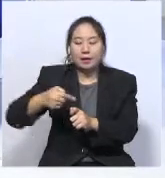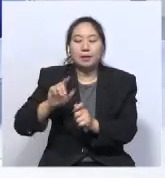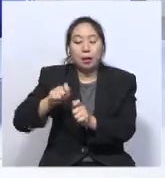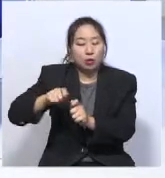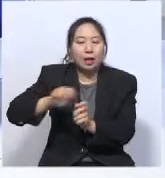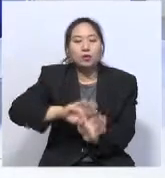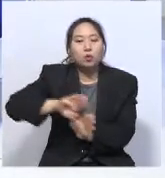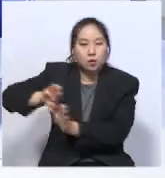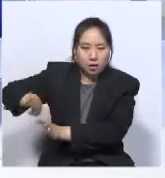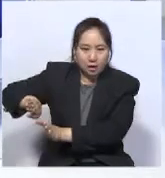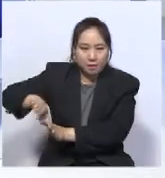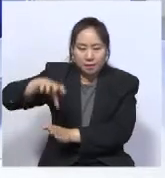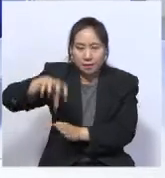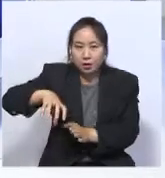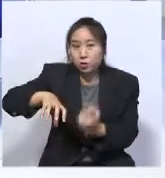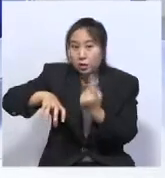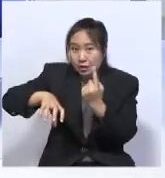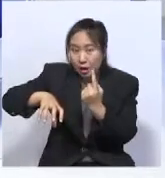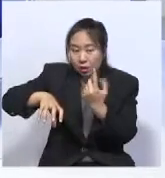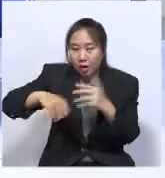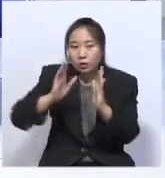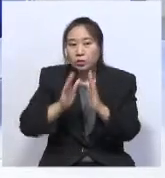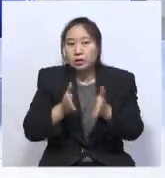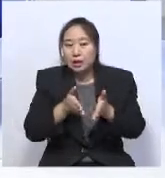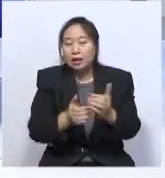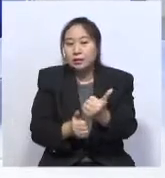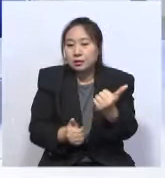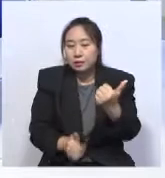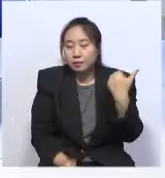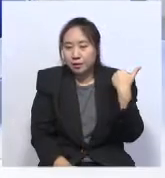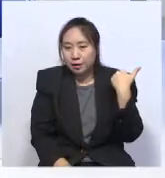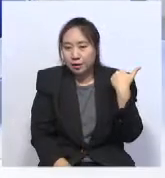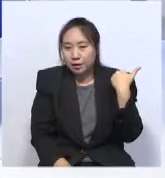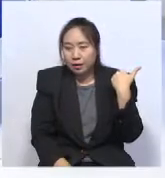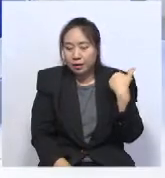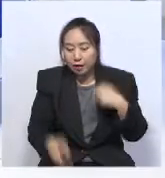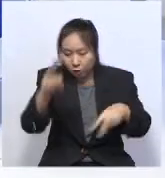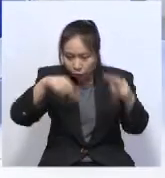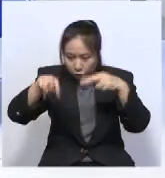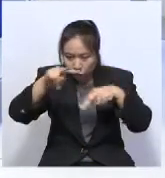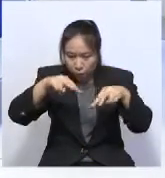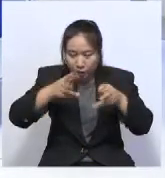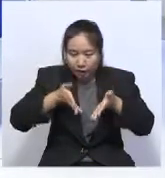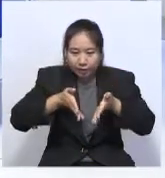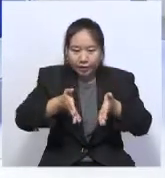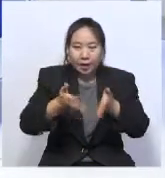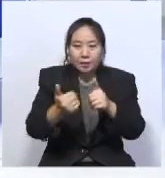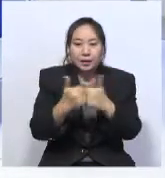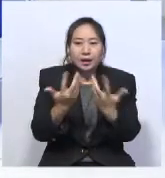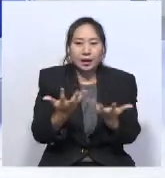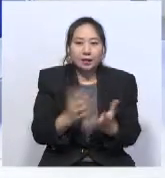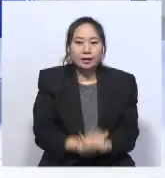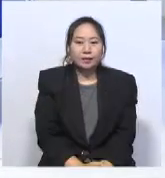ที่มีจุดอื่นไหมครับนอกจากมอเตอร์เวย์แล้วก็การคืนพื้นที่ที่คุณเสกสมได้ตะเวนไปสำรวจดูเนี่ยการจราจรเป็นไงบ้างนะครับแล้วก็พื้น